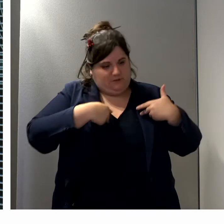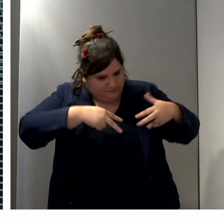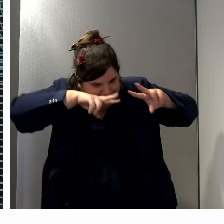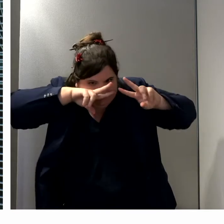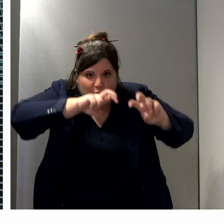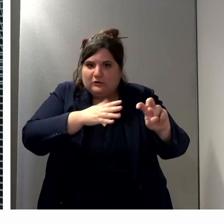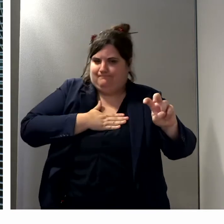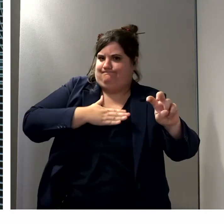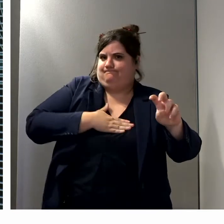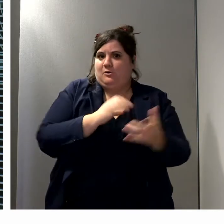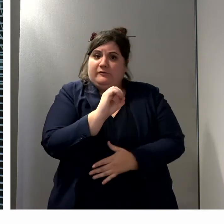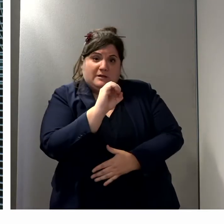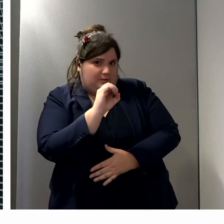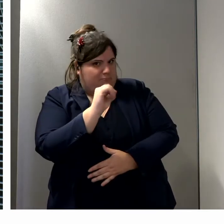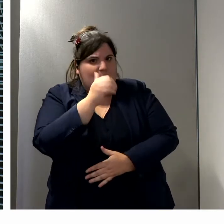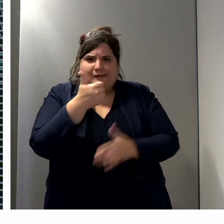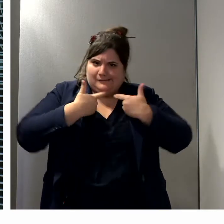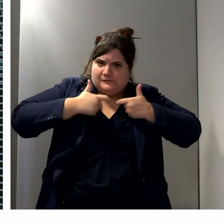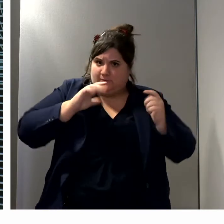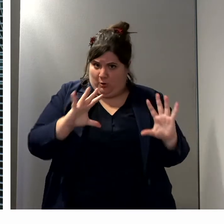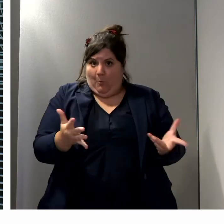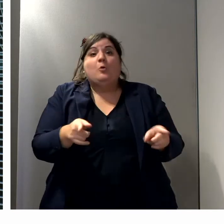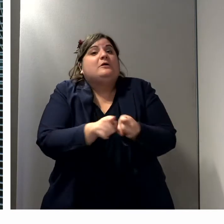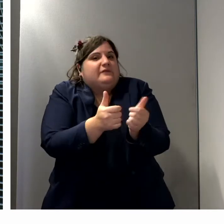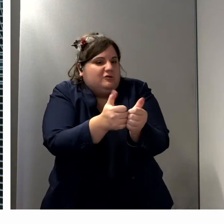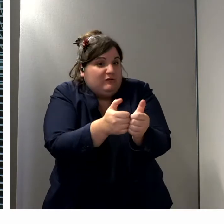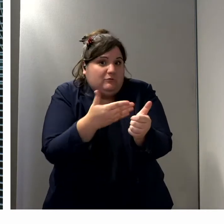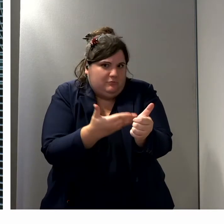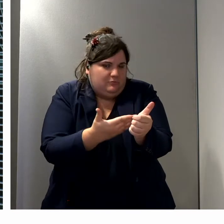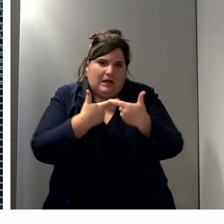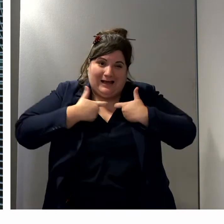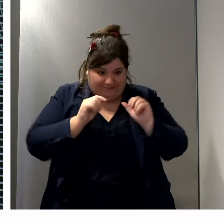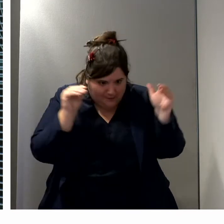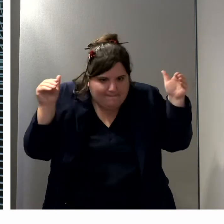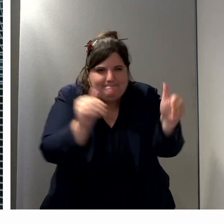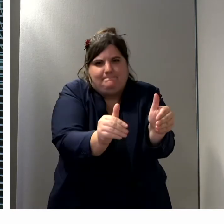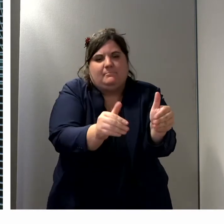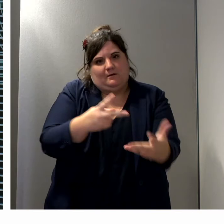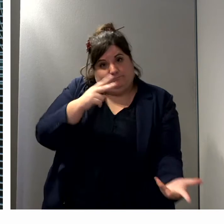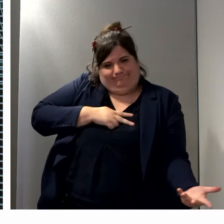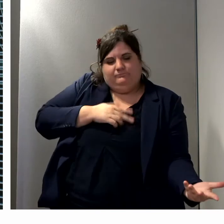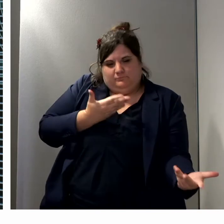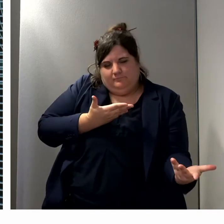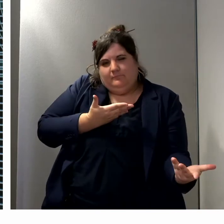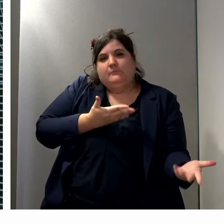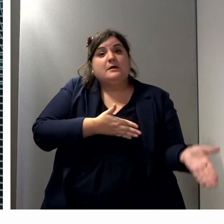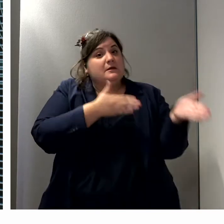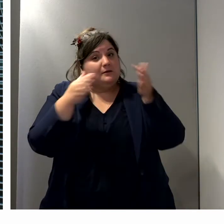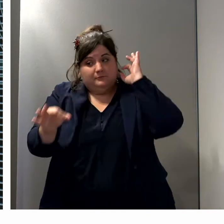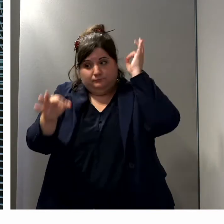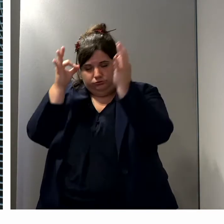qui est l'accessibilité numérique en général et l'accessibilité des jeux vidéo en particulier. Et sous mon autre casquette, je